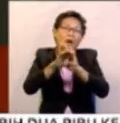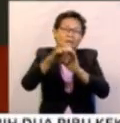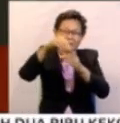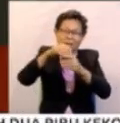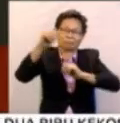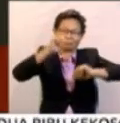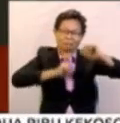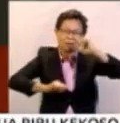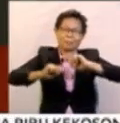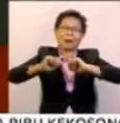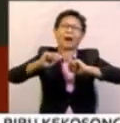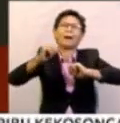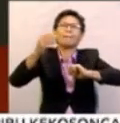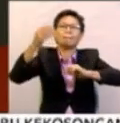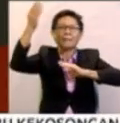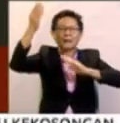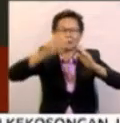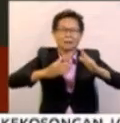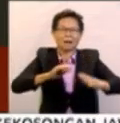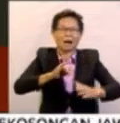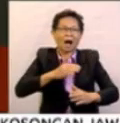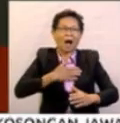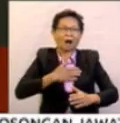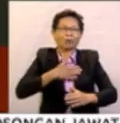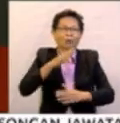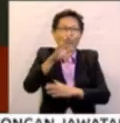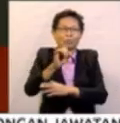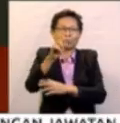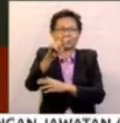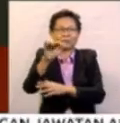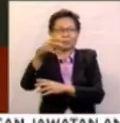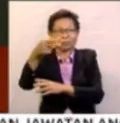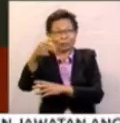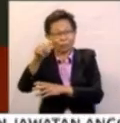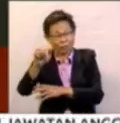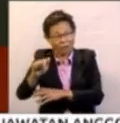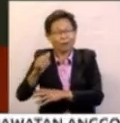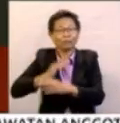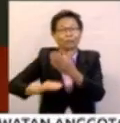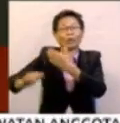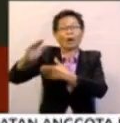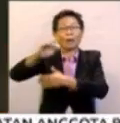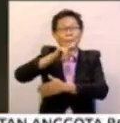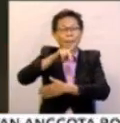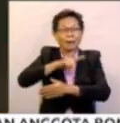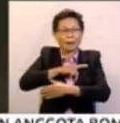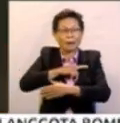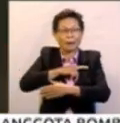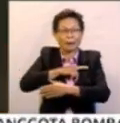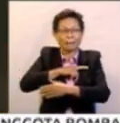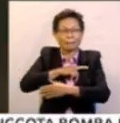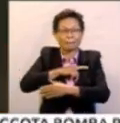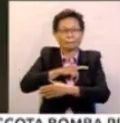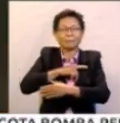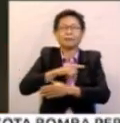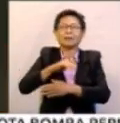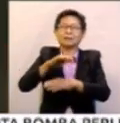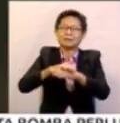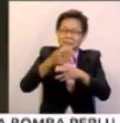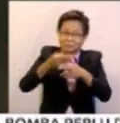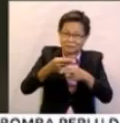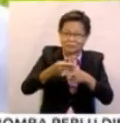tempatan. Siapa lagi kalau bukan Ako Mustafa. Jika sebelum ini pemilik nama sebenar Muhaizat Ahmad Mustafa itu lebih